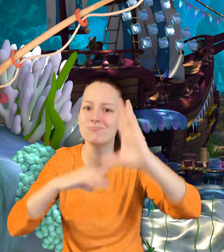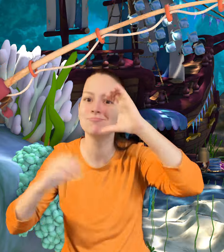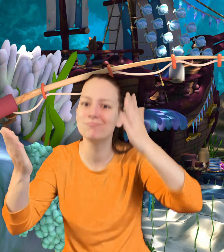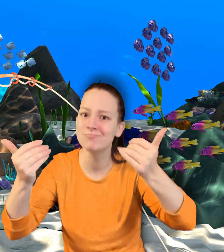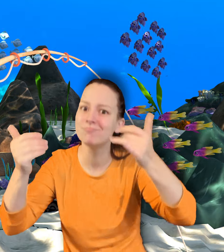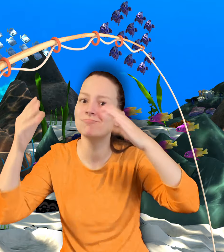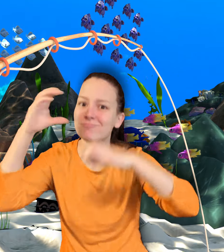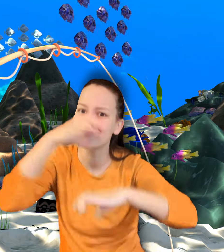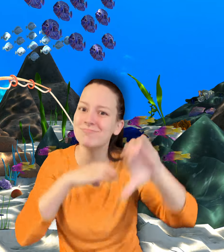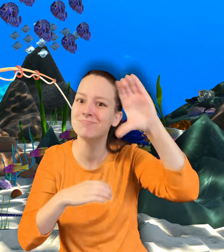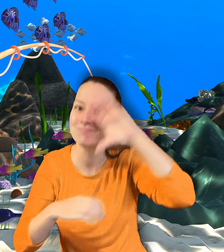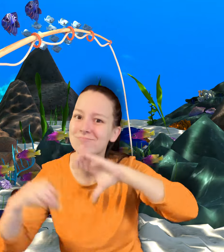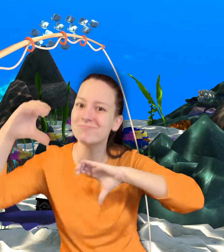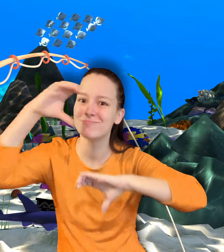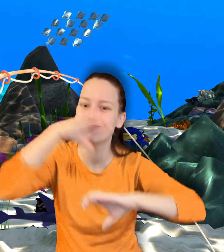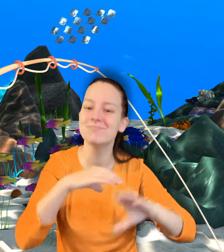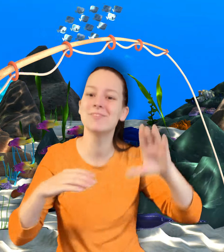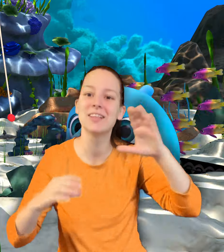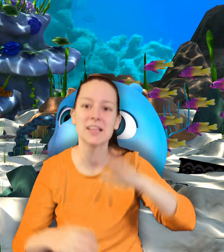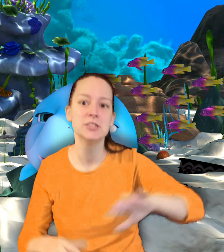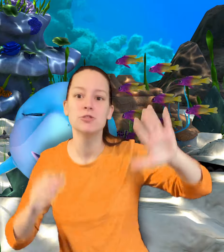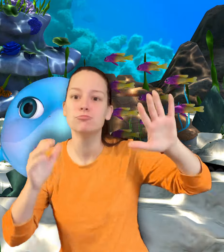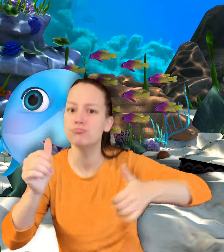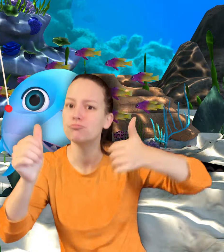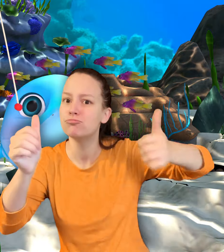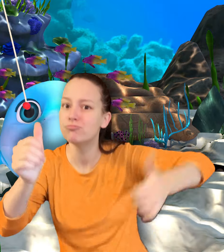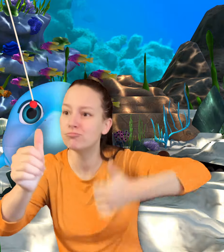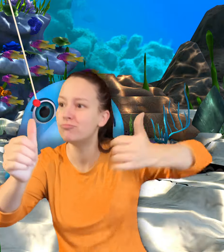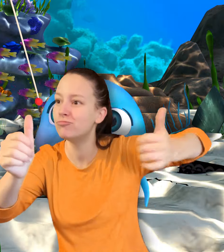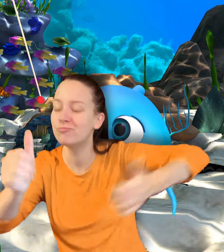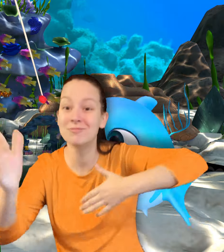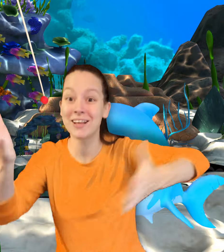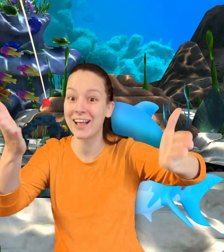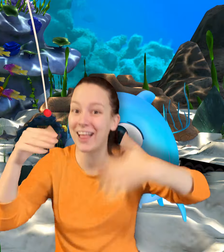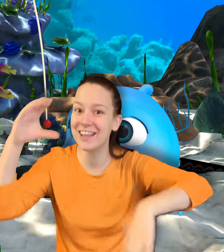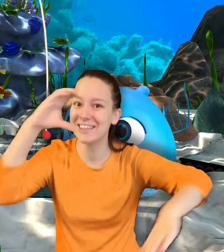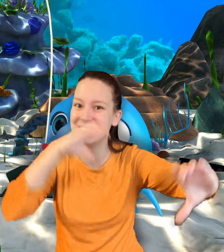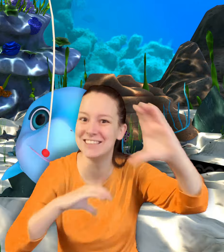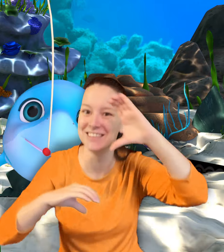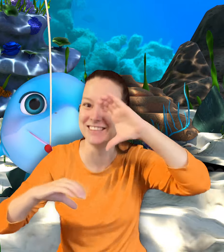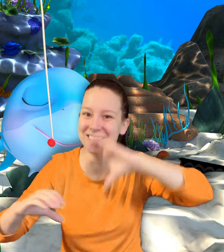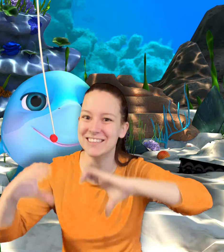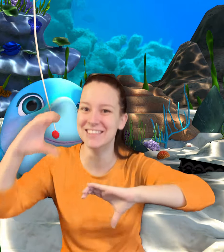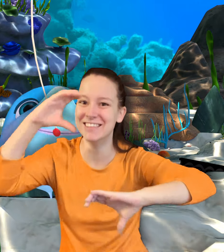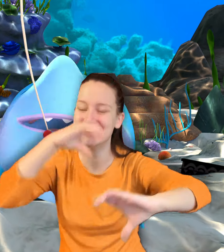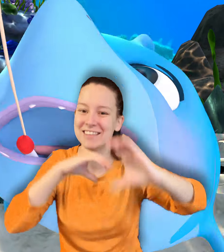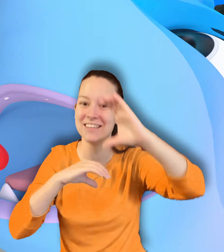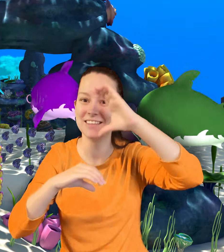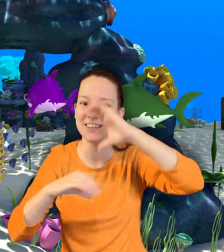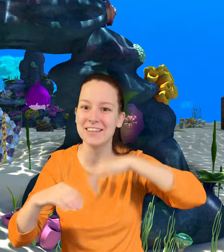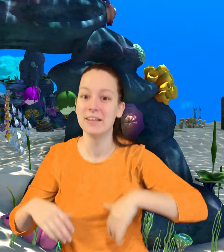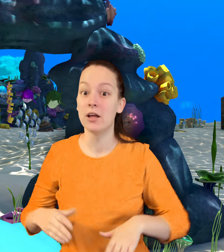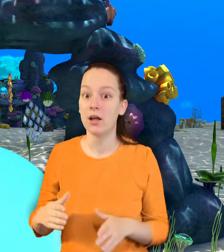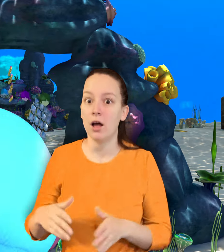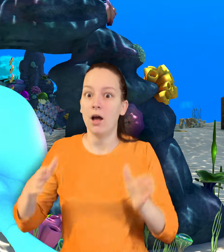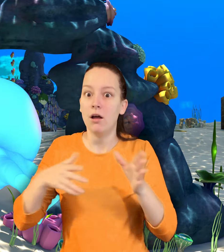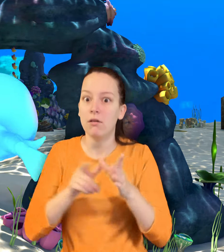みんな海のハタルため家族